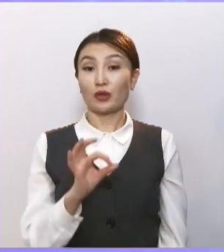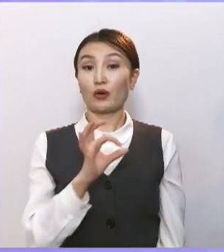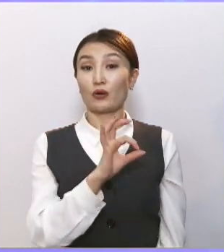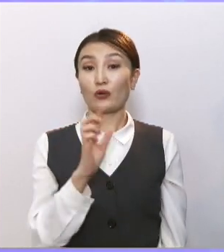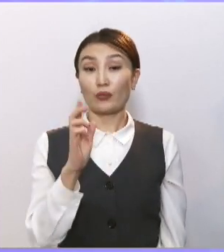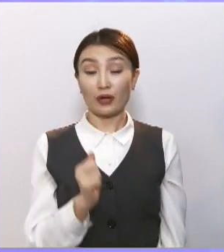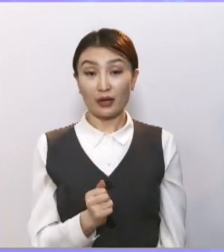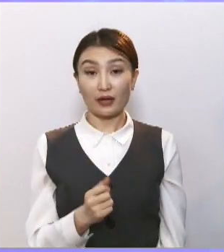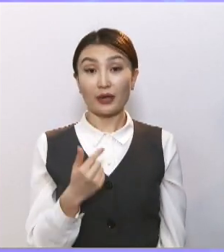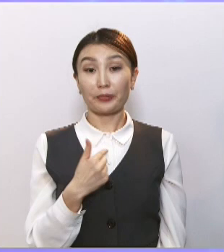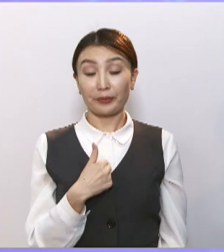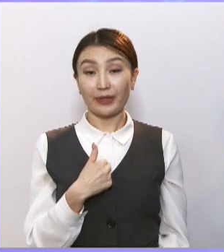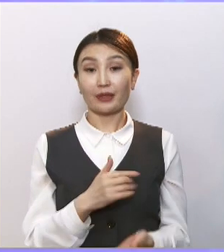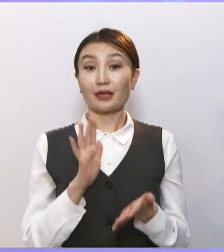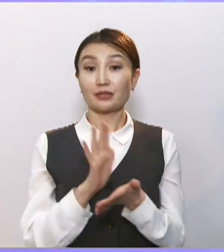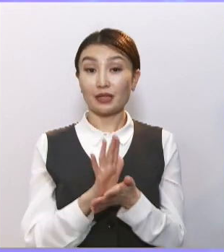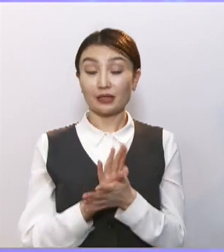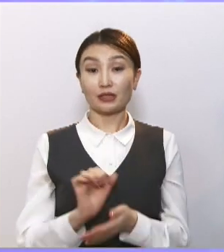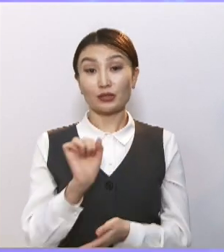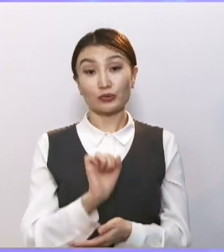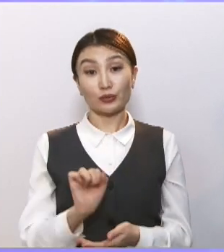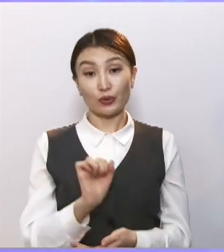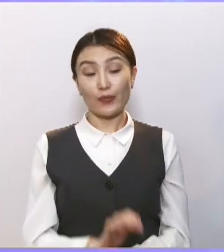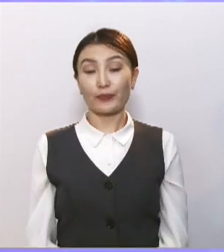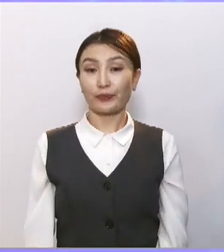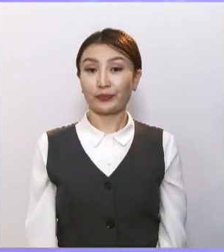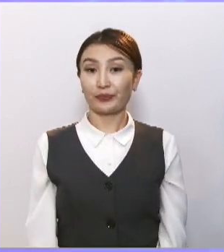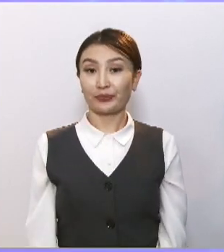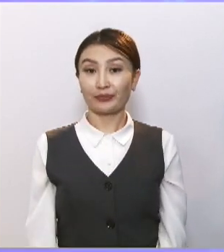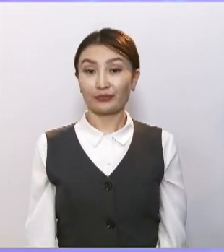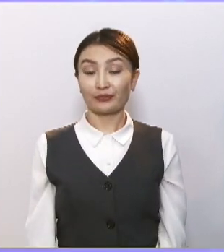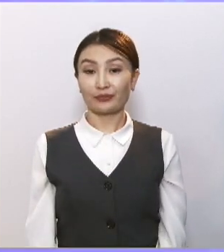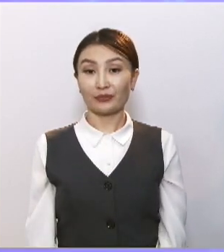Ооба, мен чаңды сүртөмүн.